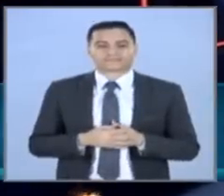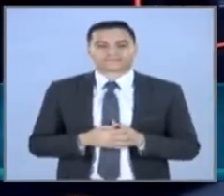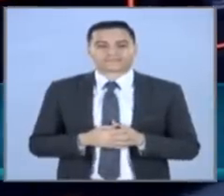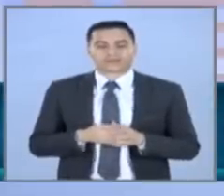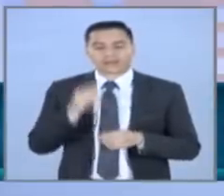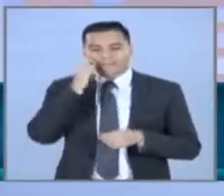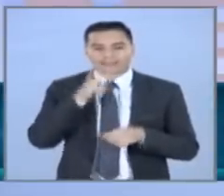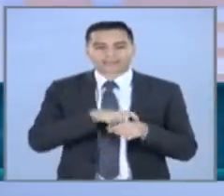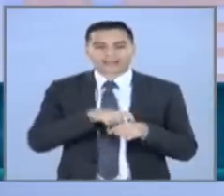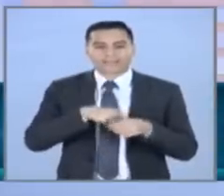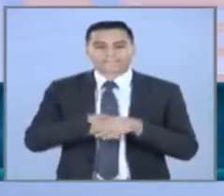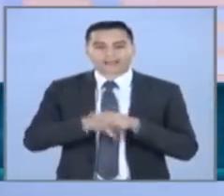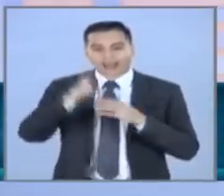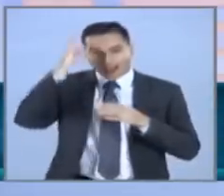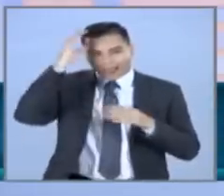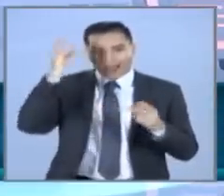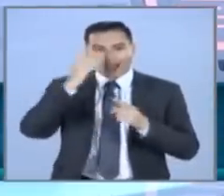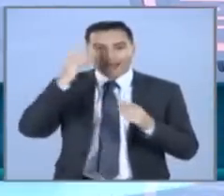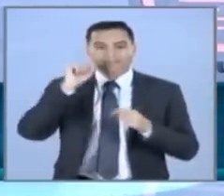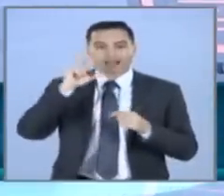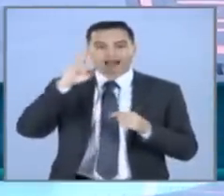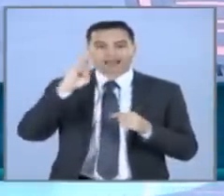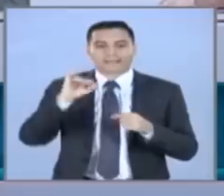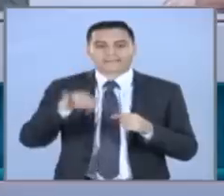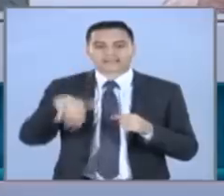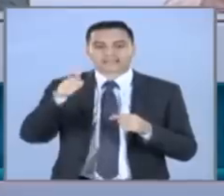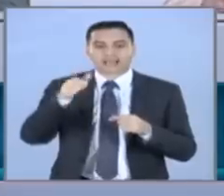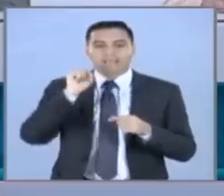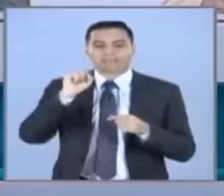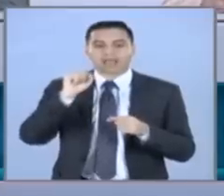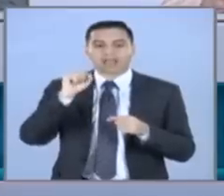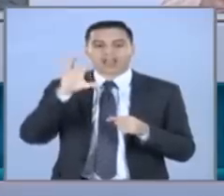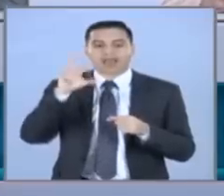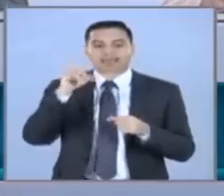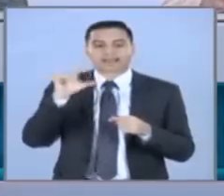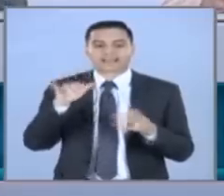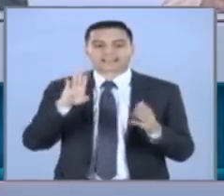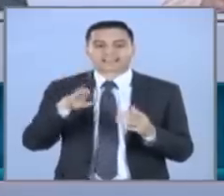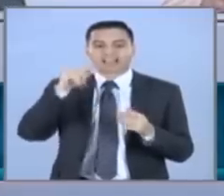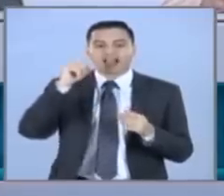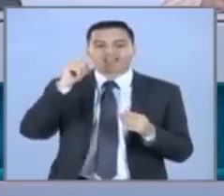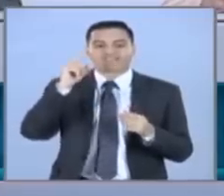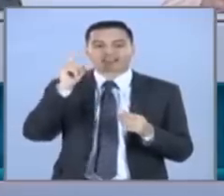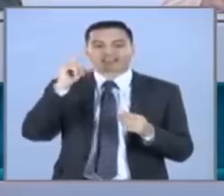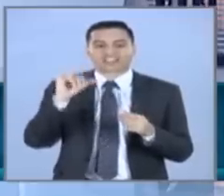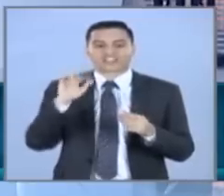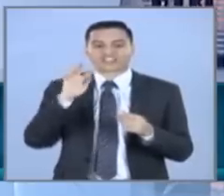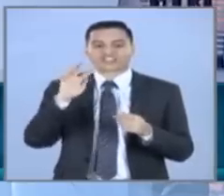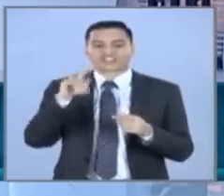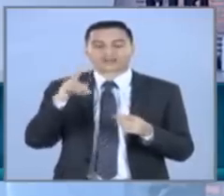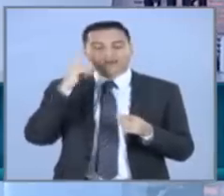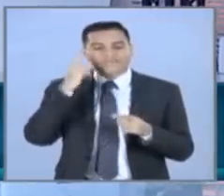ما هي جنسية عالم الكيمياء هنري كافندش صاحب تجربة